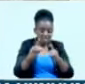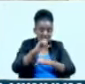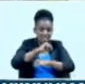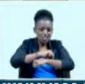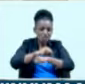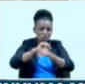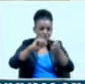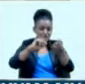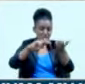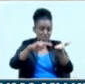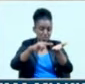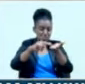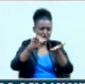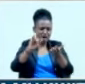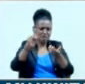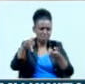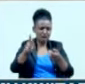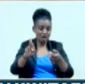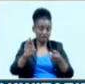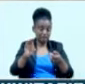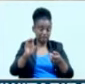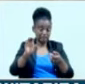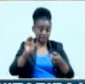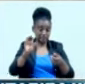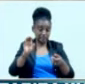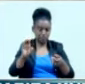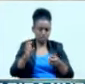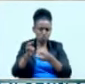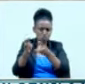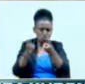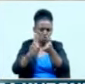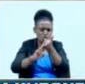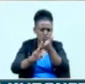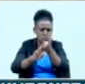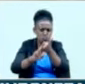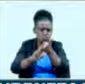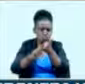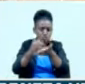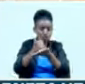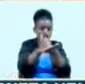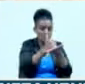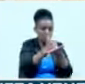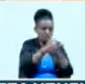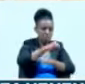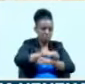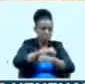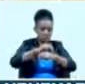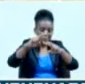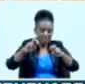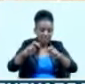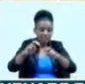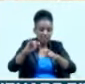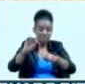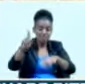rikuru ry'imyuga n'ubumenyingiro IPRC ari ryo ririmo kwiga uburyo bwo gufasha aya mashuri umuyobozi ushinzwe ubushakashatsi